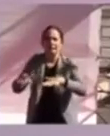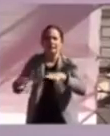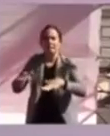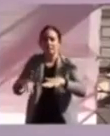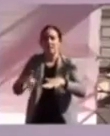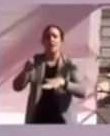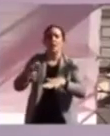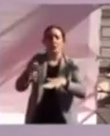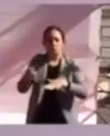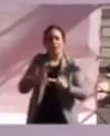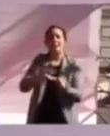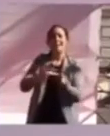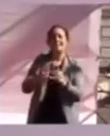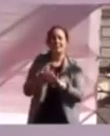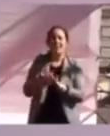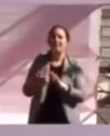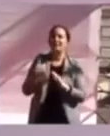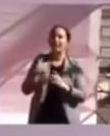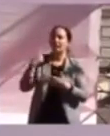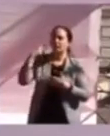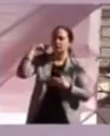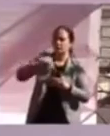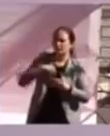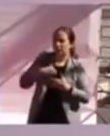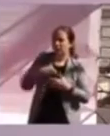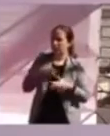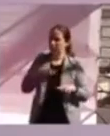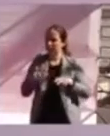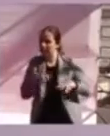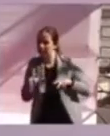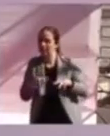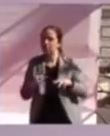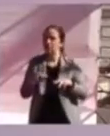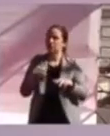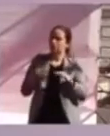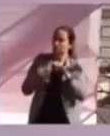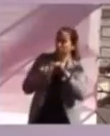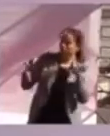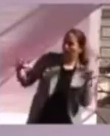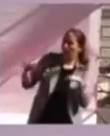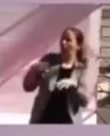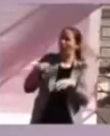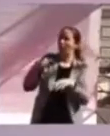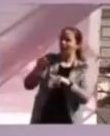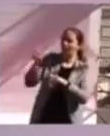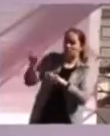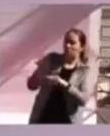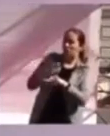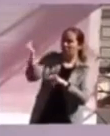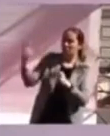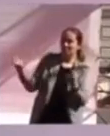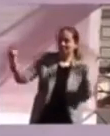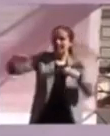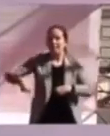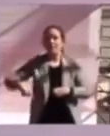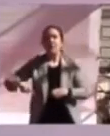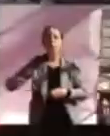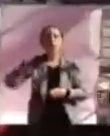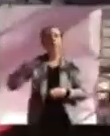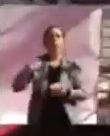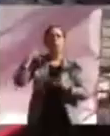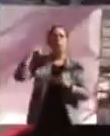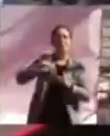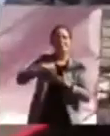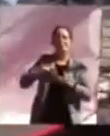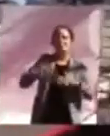sociale che c'è le rotture di legami sociali nascono da questo disagio sociale di precarietà in cui